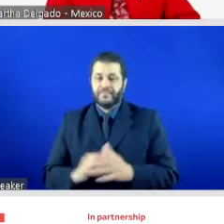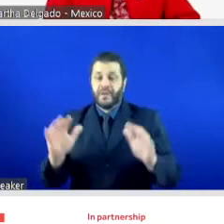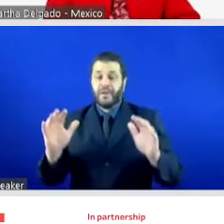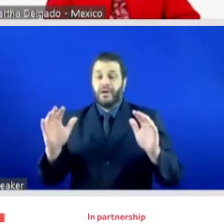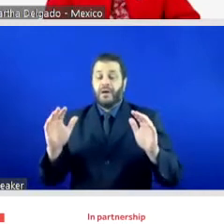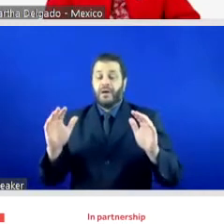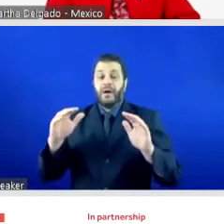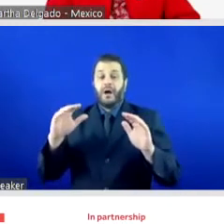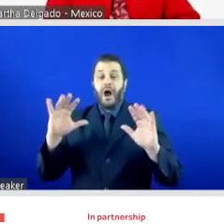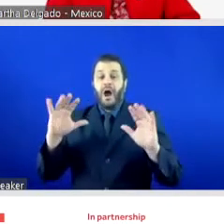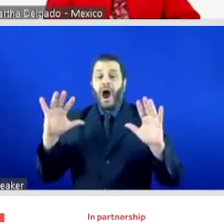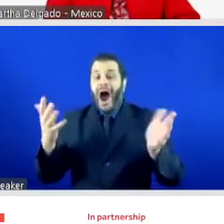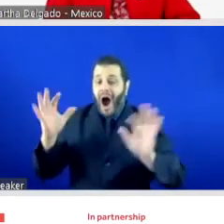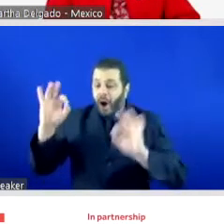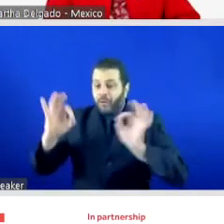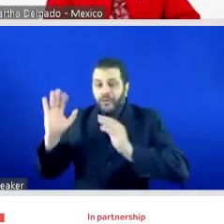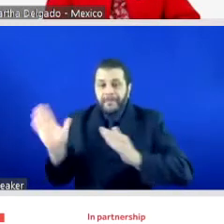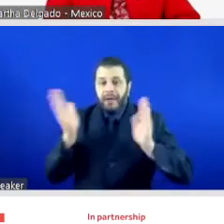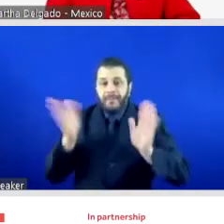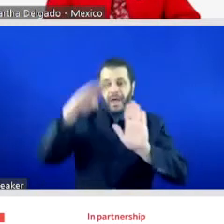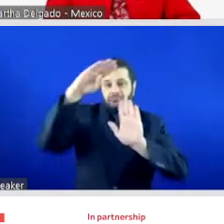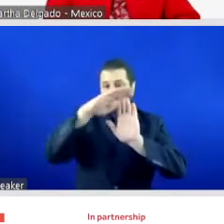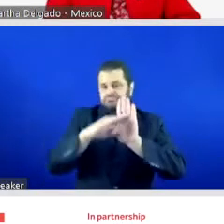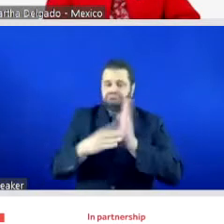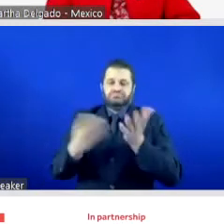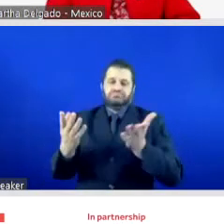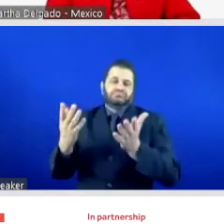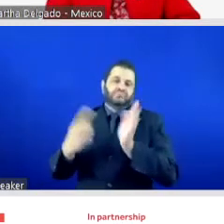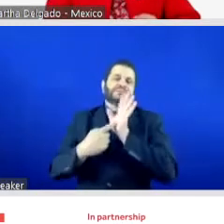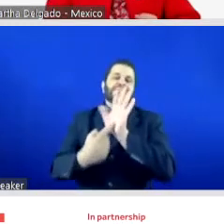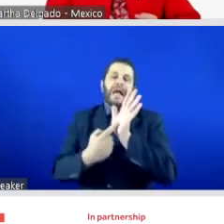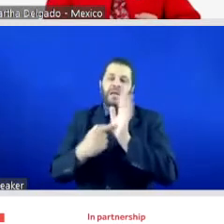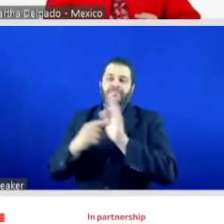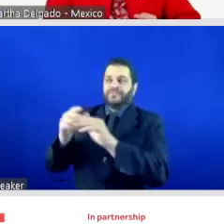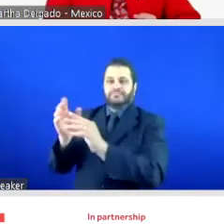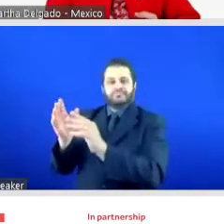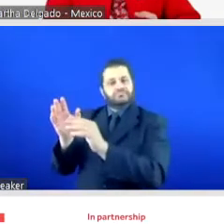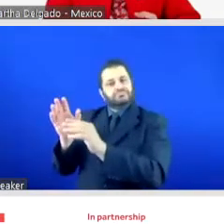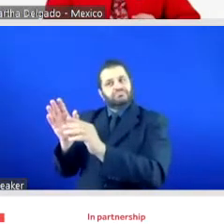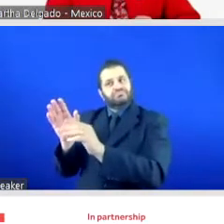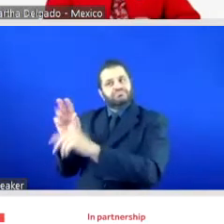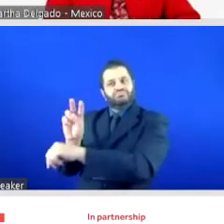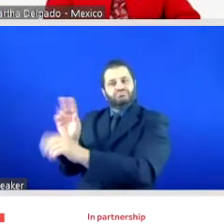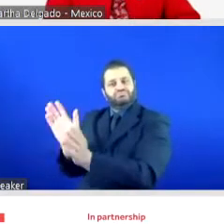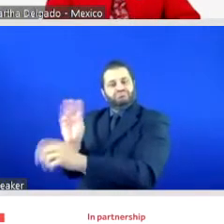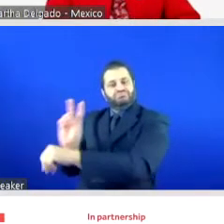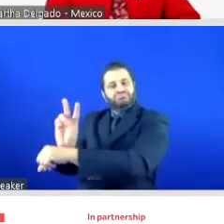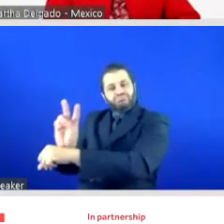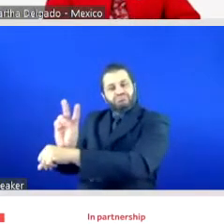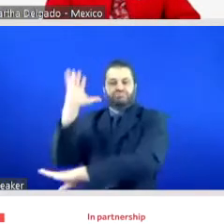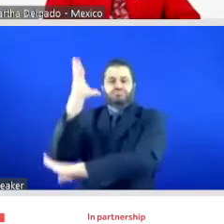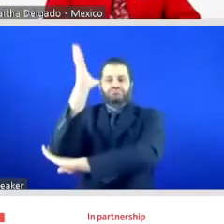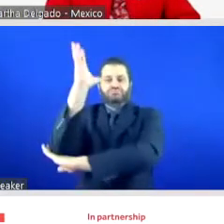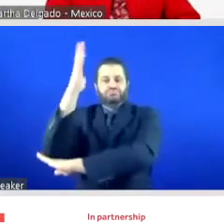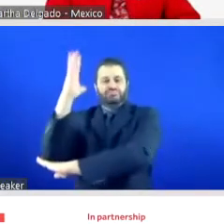pas pleuvoir, les femmes ont des connaissances plus détaillées. Ma grand-mère, ma tante, mes cousines,